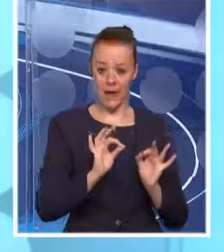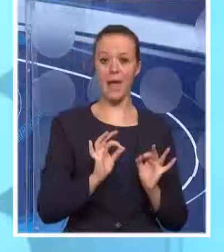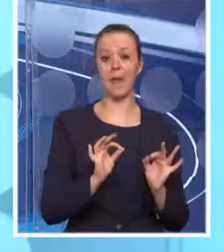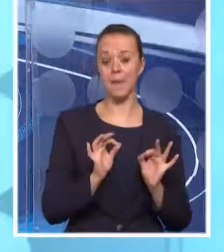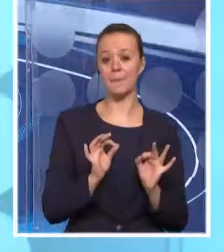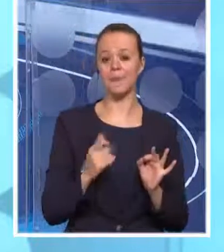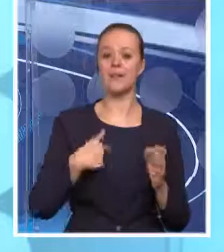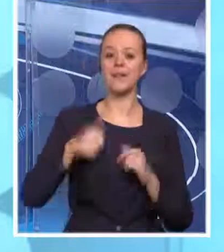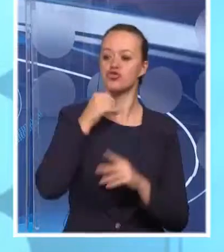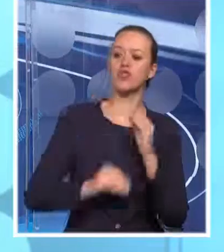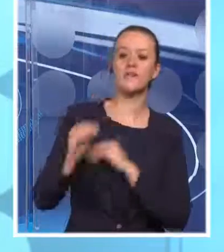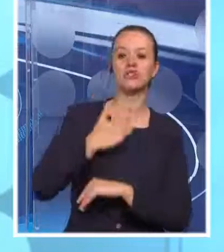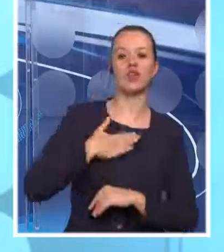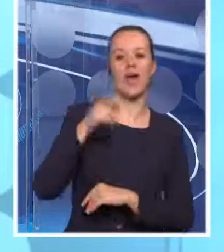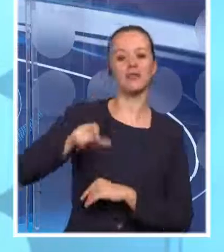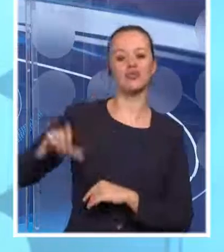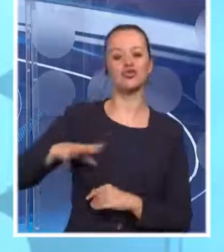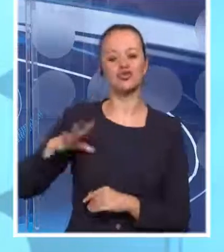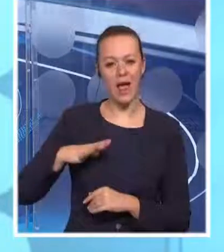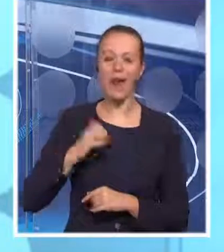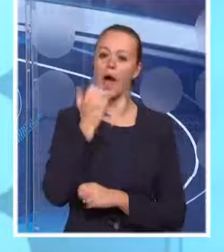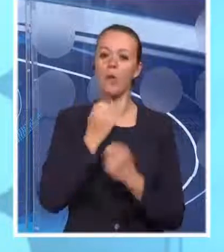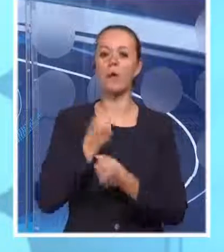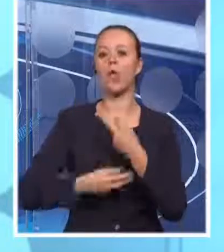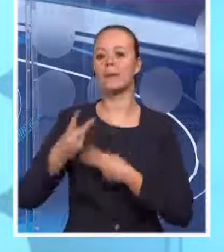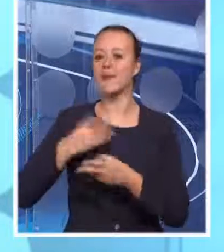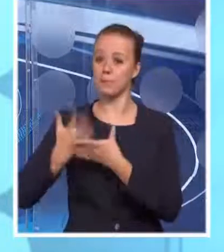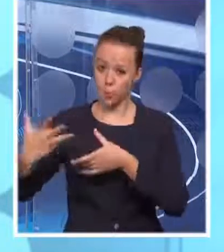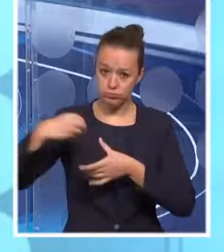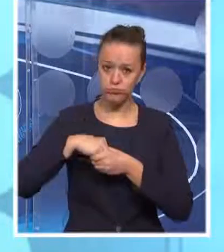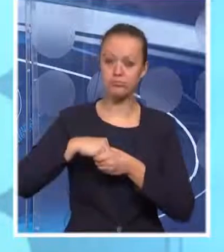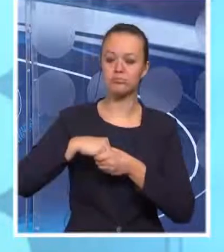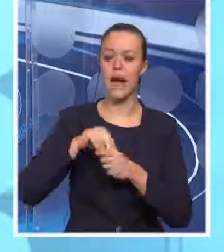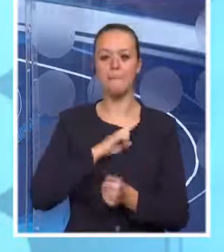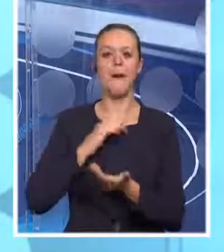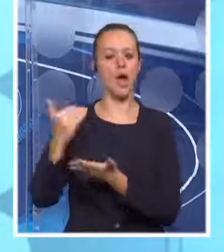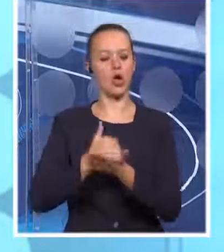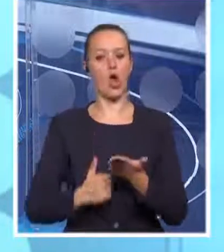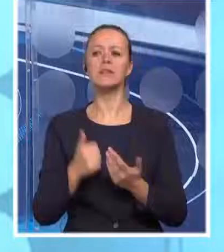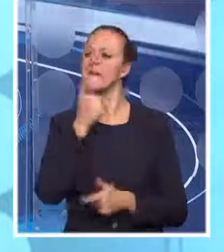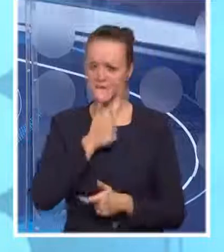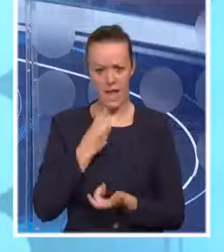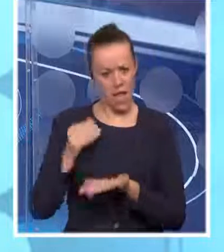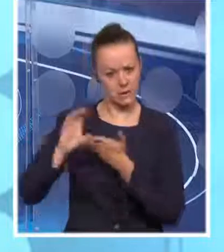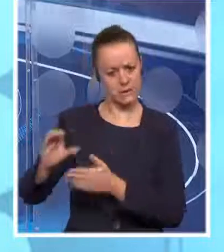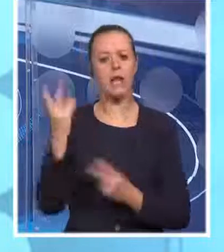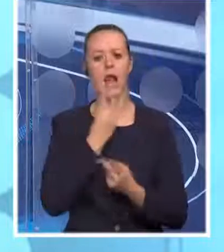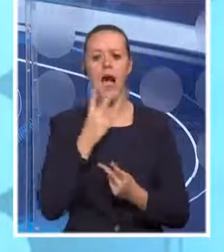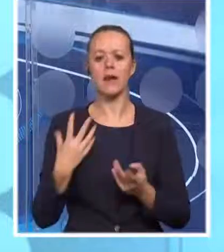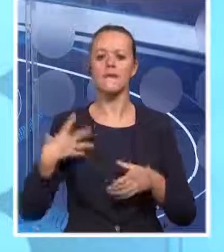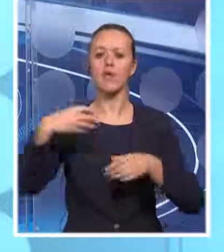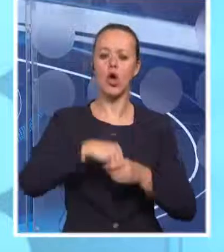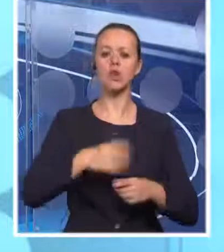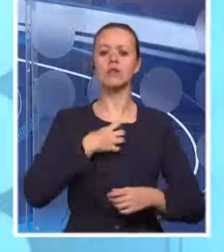više naših žena u poljoprivredi bilo uključeno i imalo konkretnu korist od toga, ne samo i finansijsku, nego i sistemu